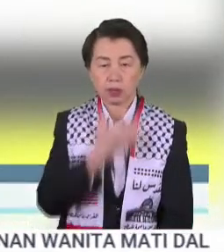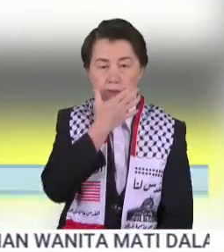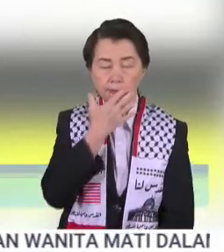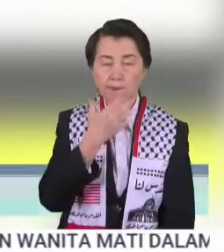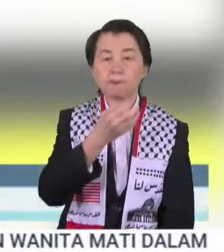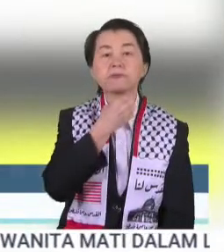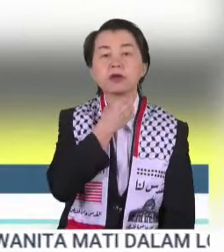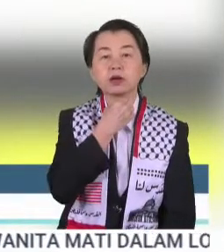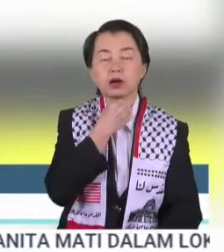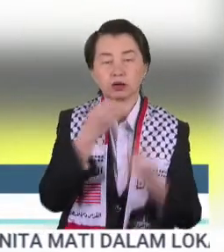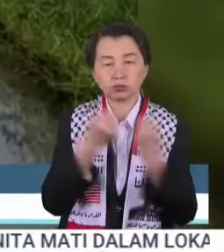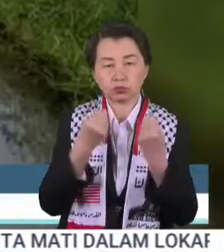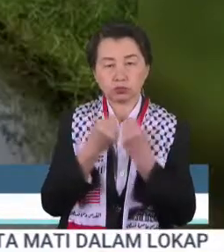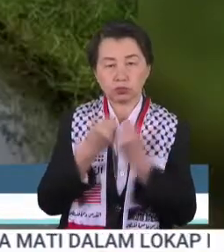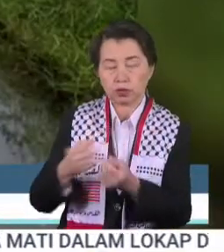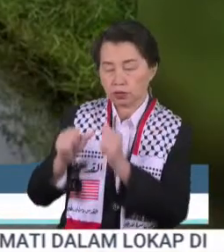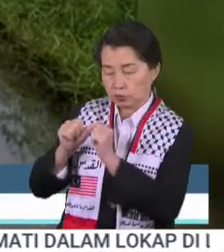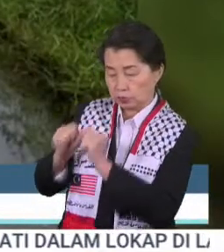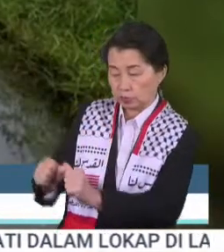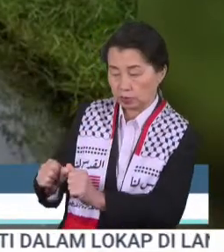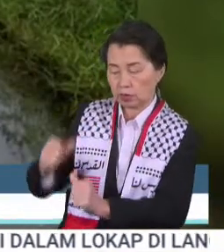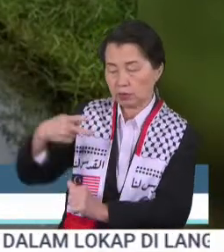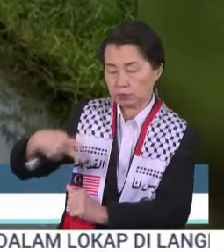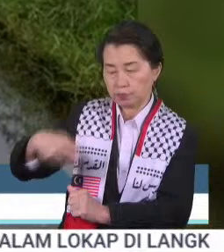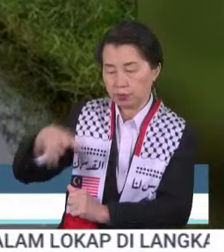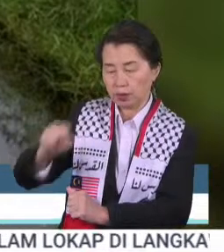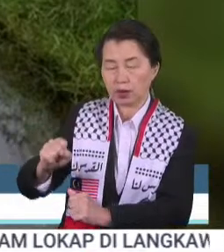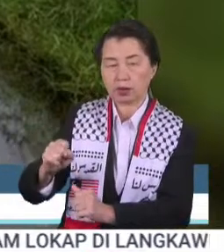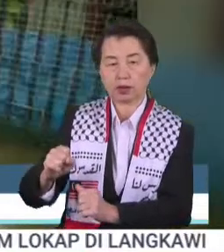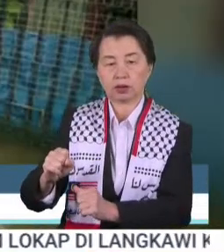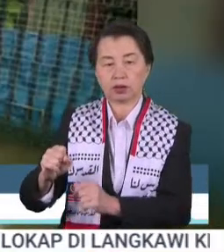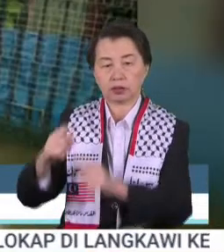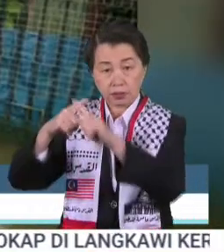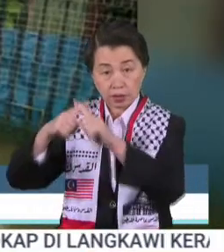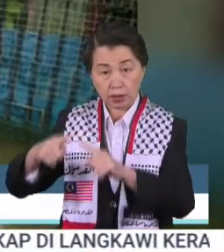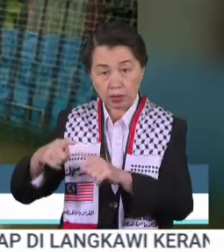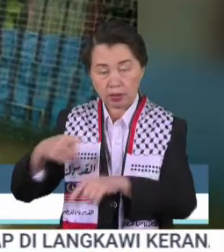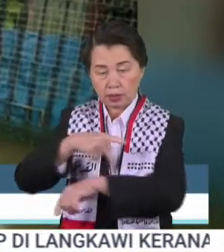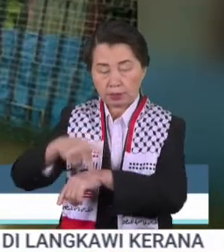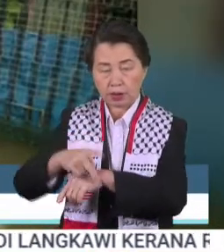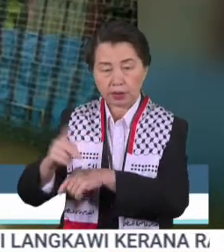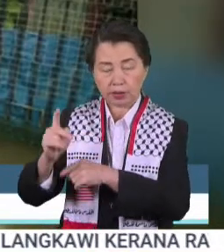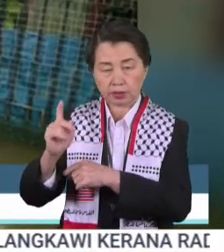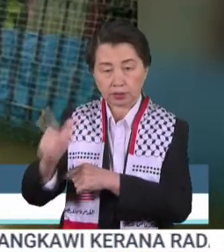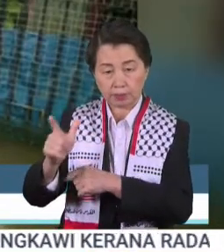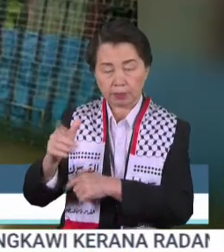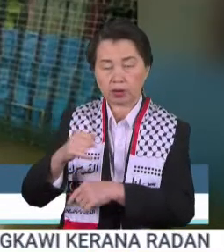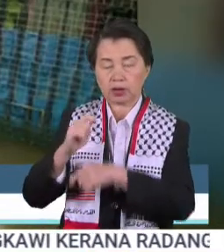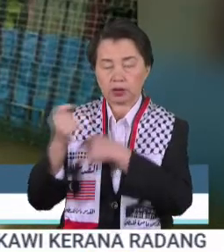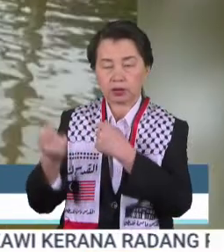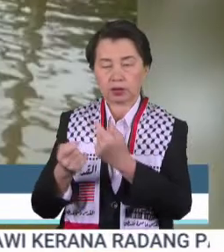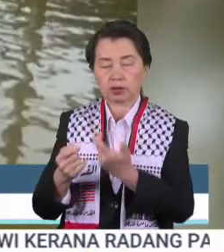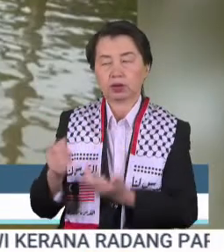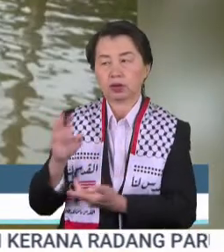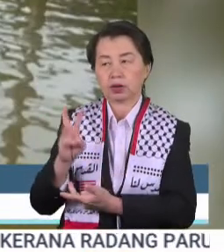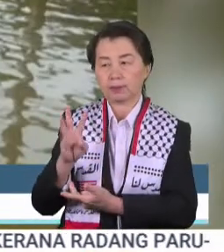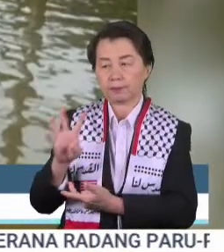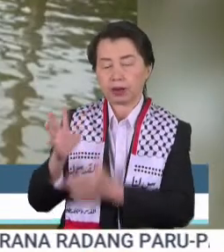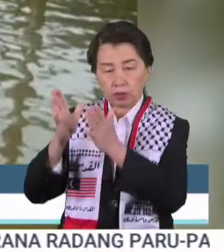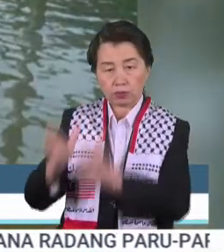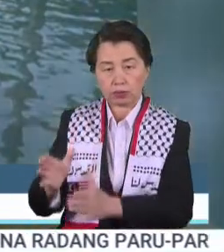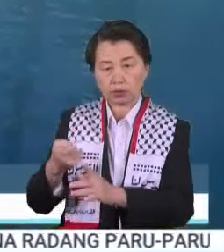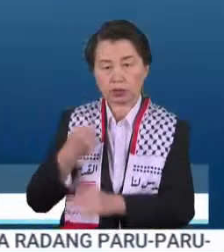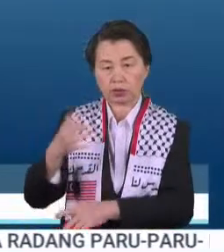Di Perak, jumlah penduduk yang masih ditempatkan di PPS Dewan Serbaguna Padang Tembak Teluk Intan 64 orang